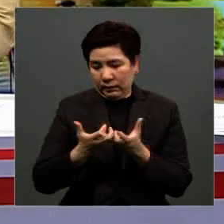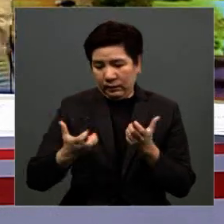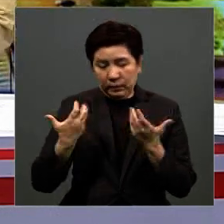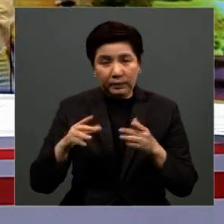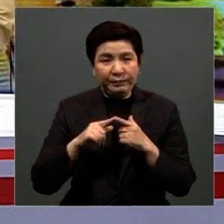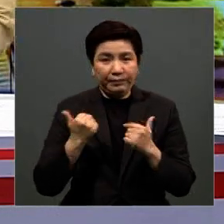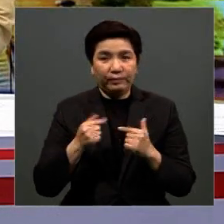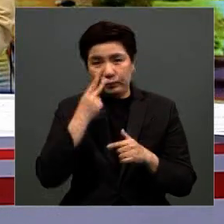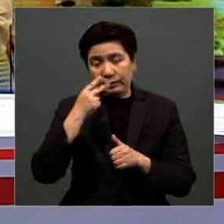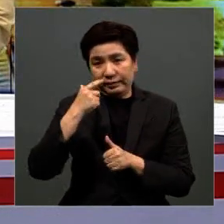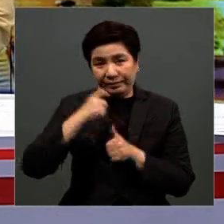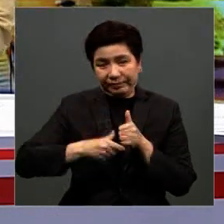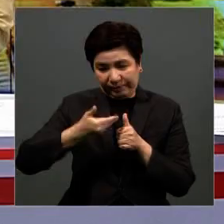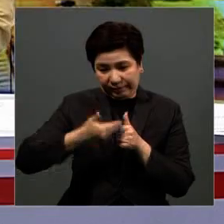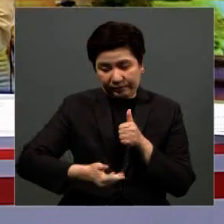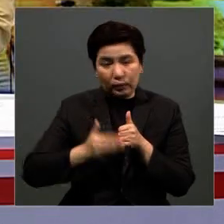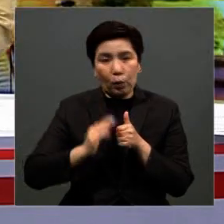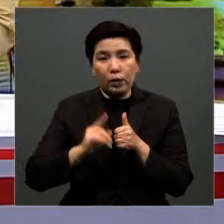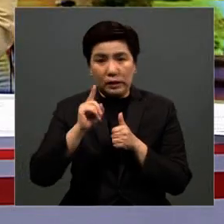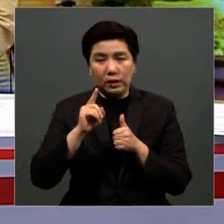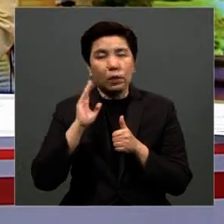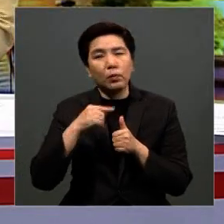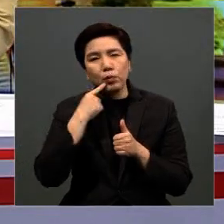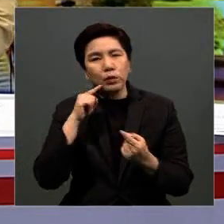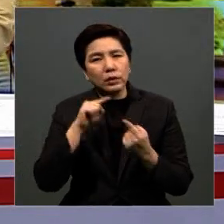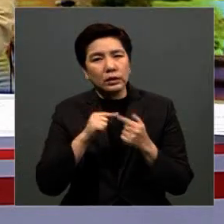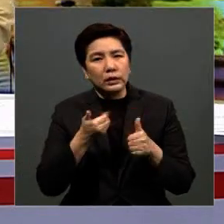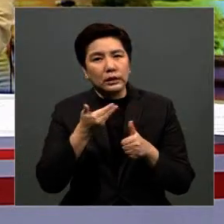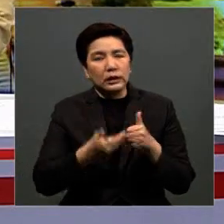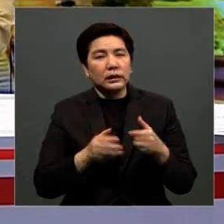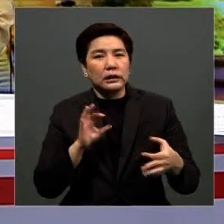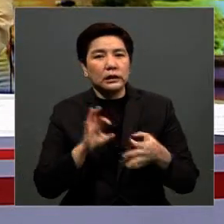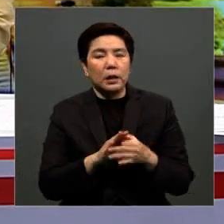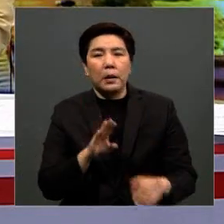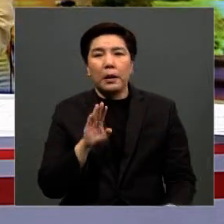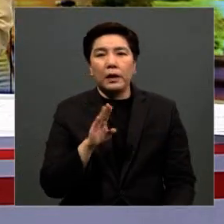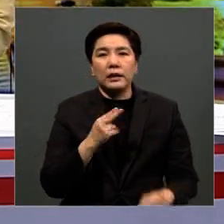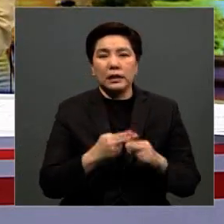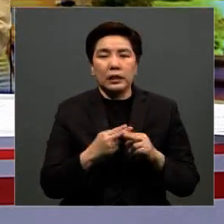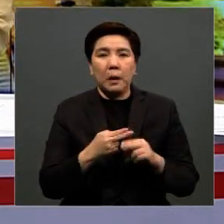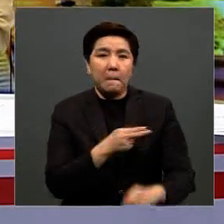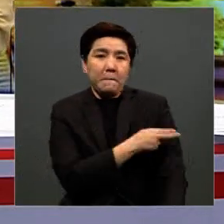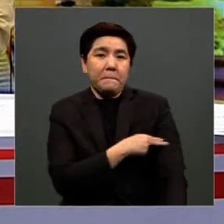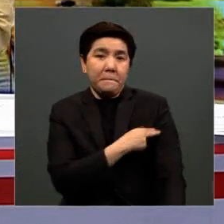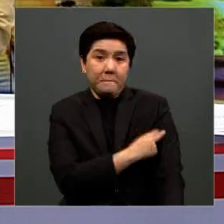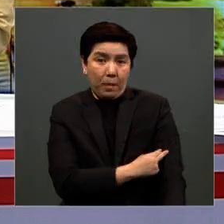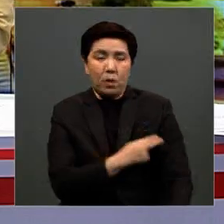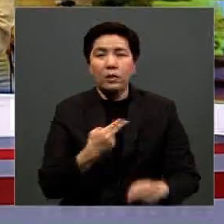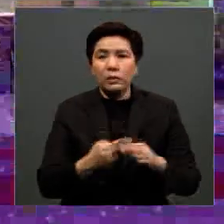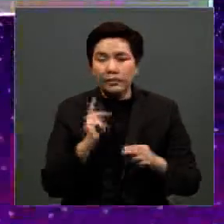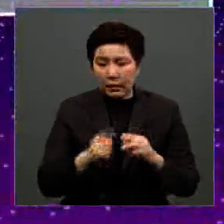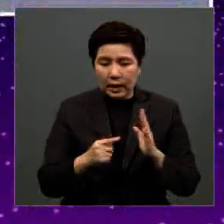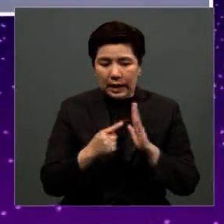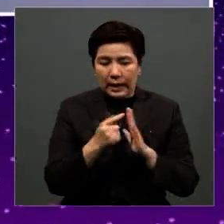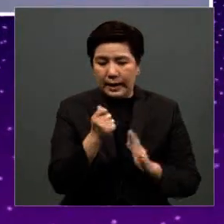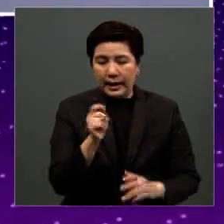นะมาที่พฤติการอีกหนึ่งคนที่หลายคนมีการพูดถึงเป็นอย่างมากก็คือกรณีของบอสหมอเอกนะครับพฤติการหรือว่าพฤติกรรมของ